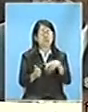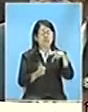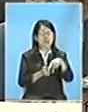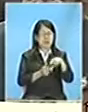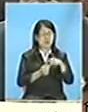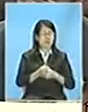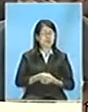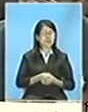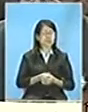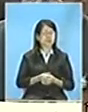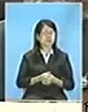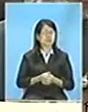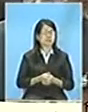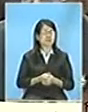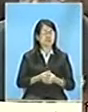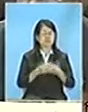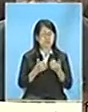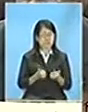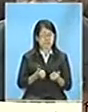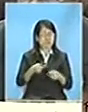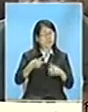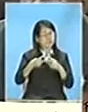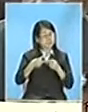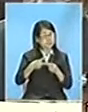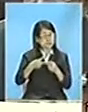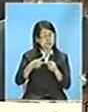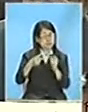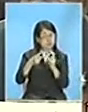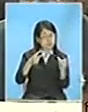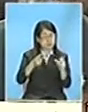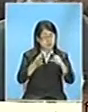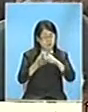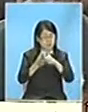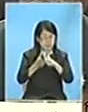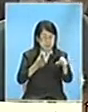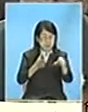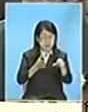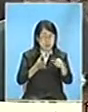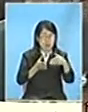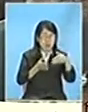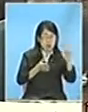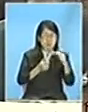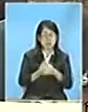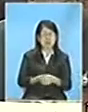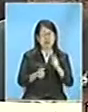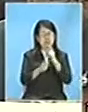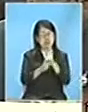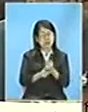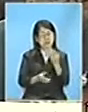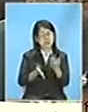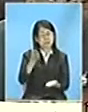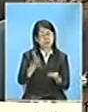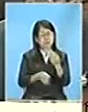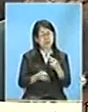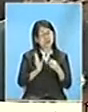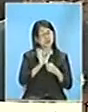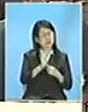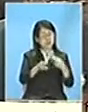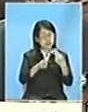ฉะนั้นจะให้ผู้ดำรงตำแหน่งพ้นจากตำแหน่งเป็นอำนาจในการถอดถอนก็ดีนะครับตรงนี้เ